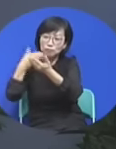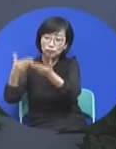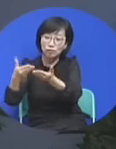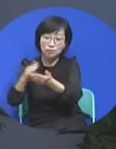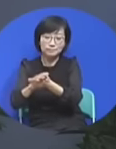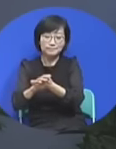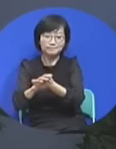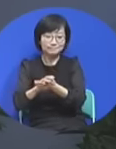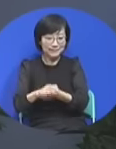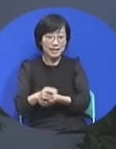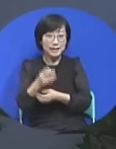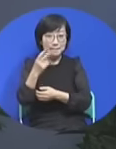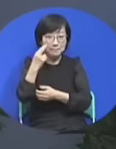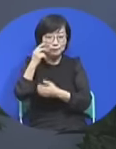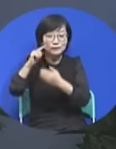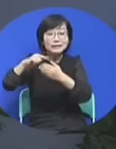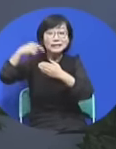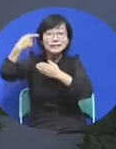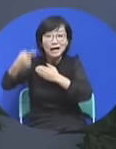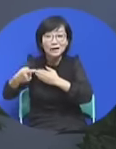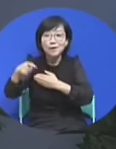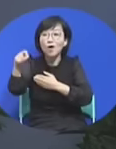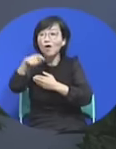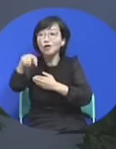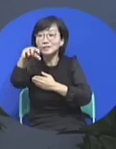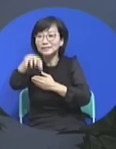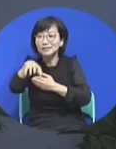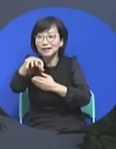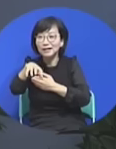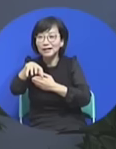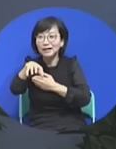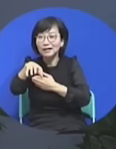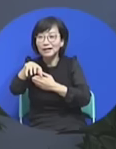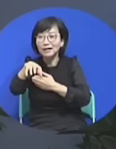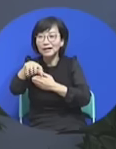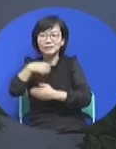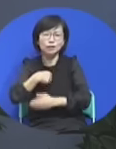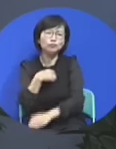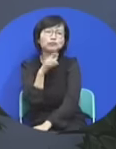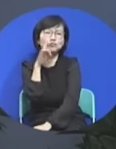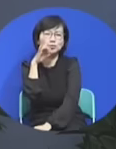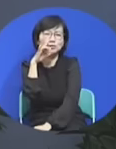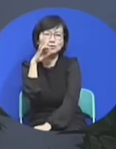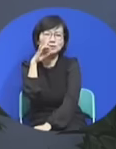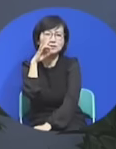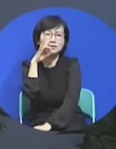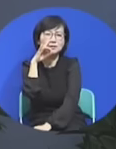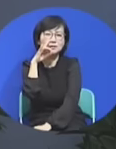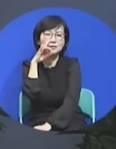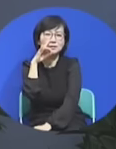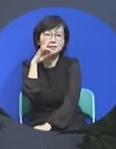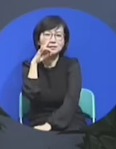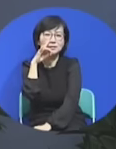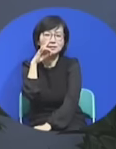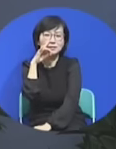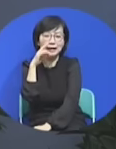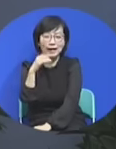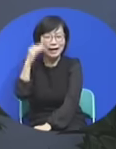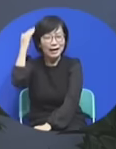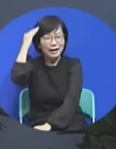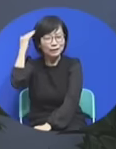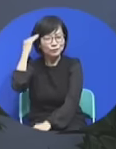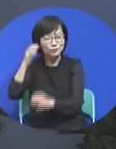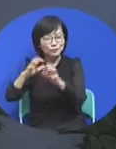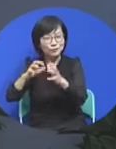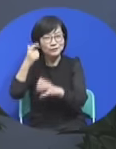future, which nation will God use to carry out world evangelization as the main figure? 저는 그 굉장히 궁금합니다. I'm so curious about this. 한국일지도